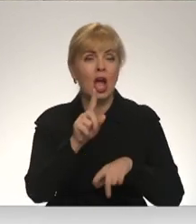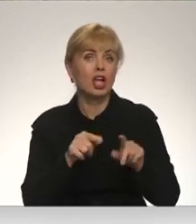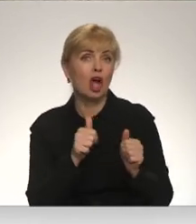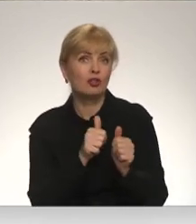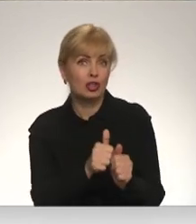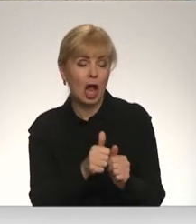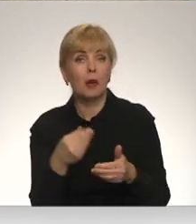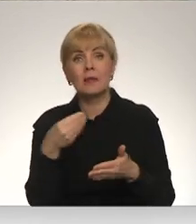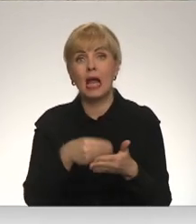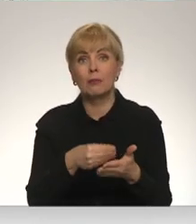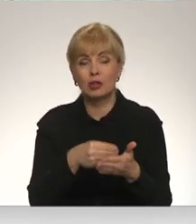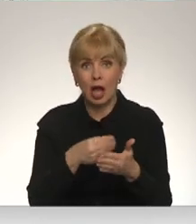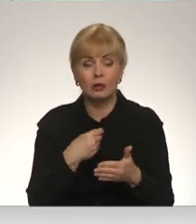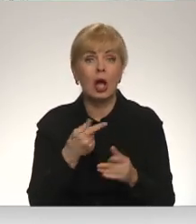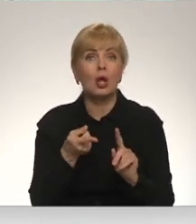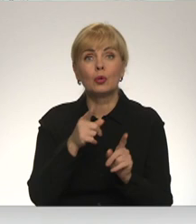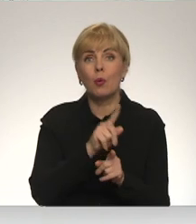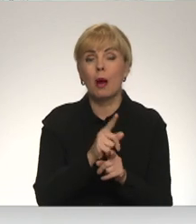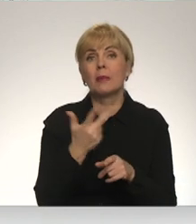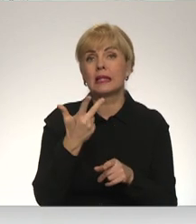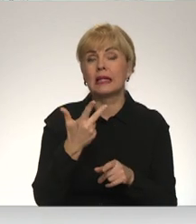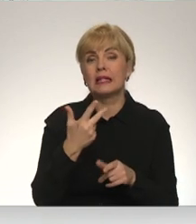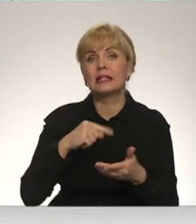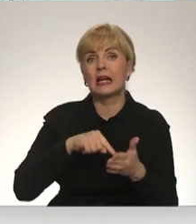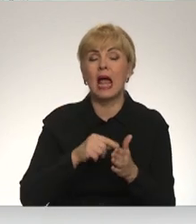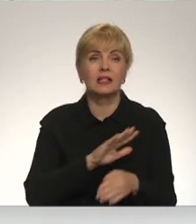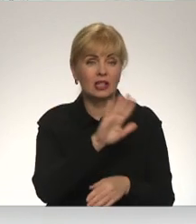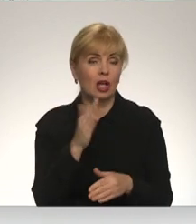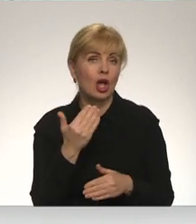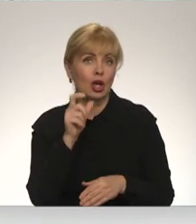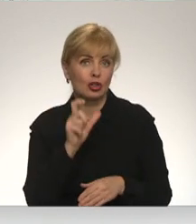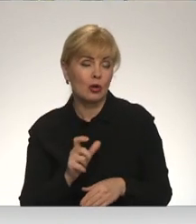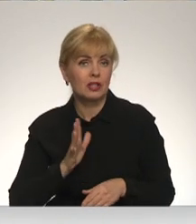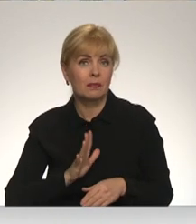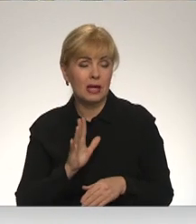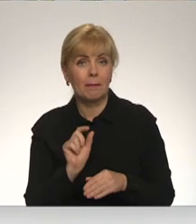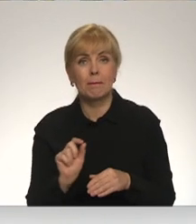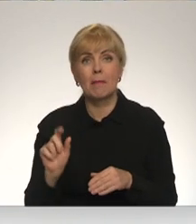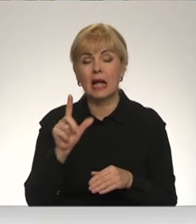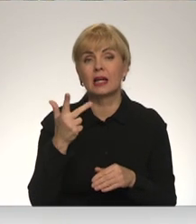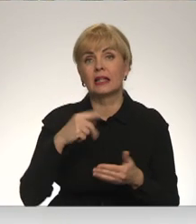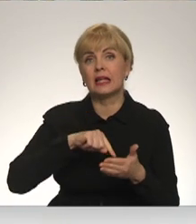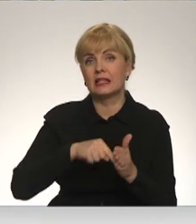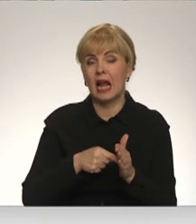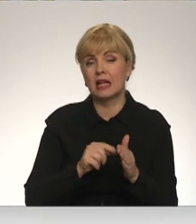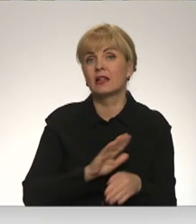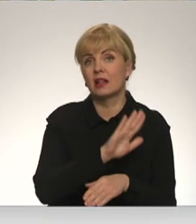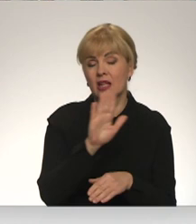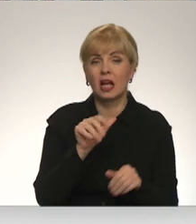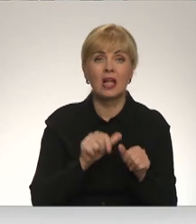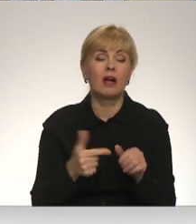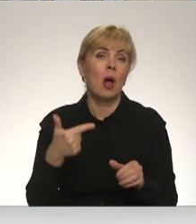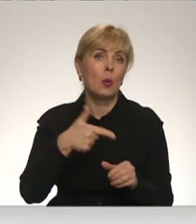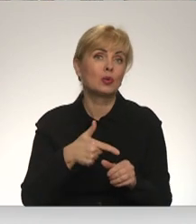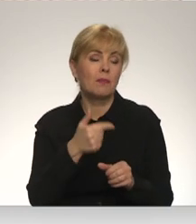sekojot iepirkumu cenām, savas cenas nomaina trīs reizes dienā, citas šonedēļ spiestas pacelt pat trīs reizes dienā. Taču degvielas